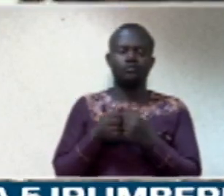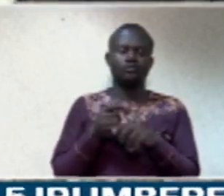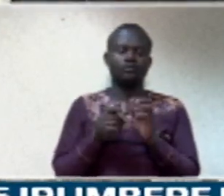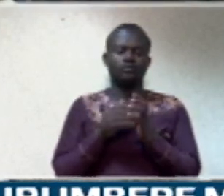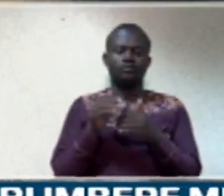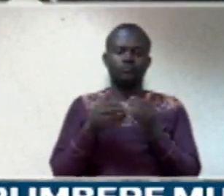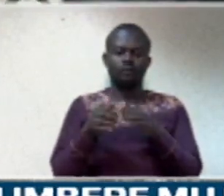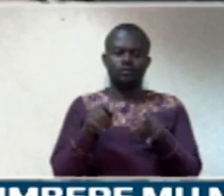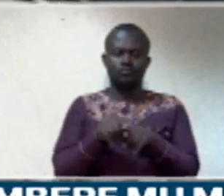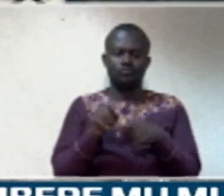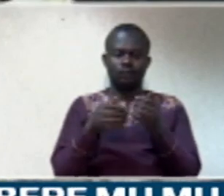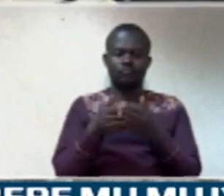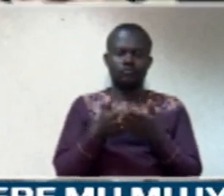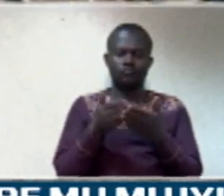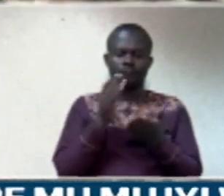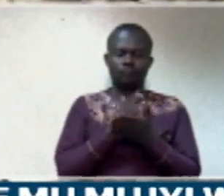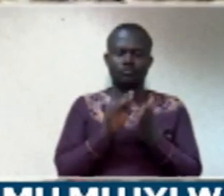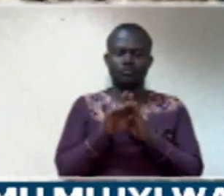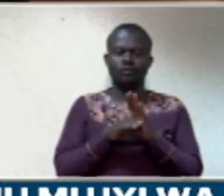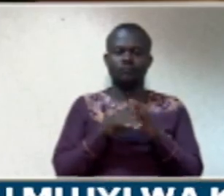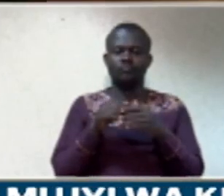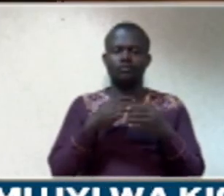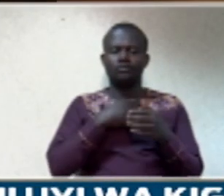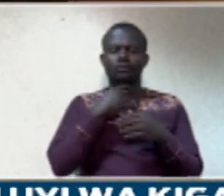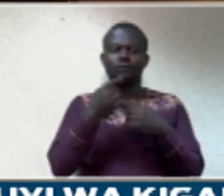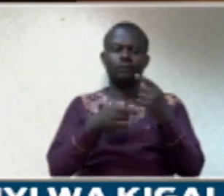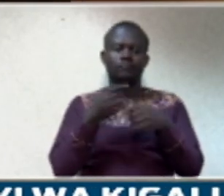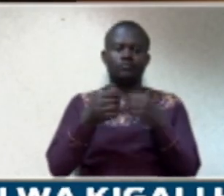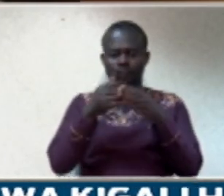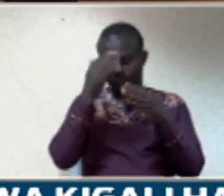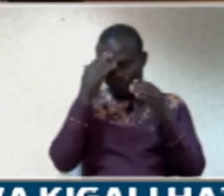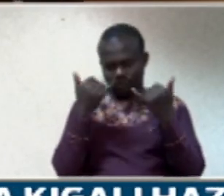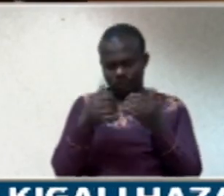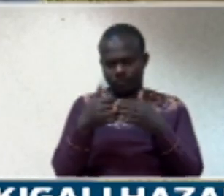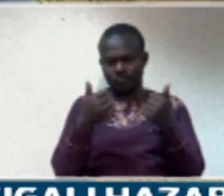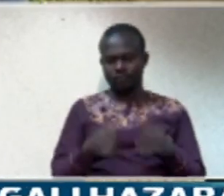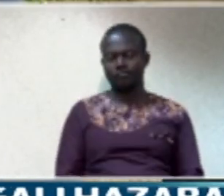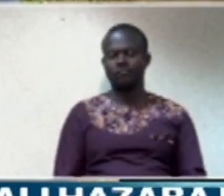nawe agasaba abasubitse gahunda yo gusura Rubavu kuzisubukura kuko buhagendwa.